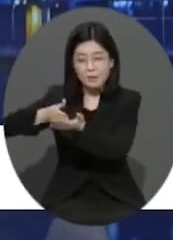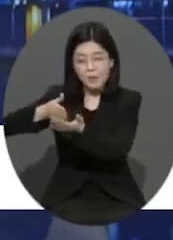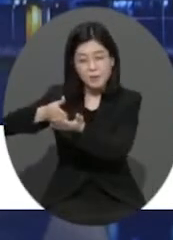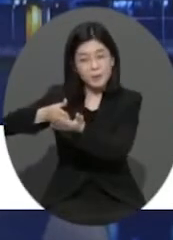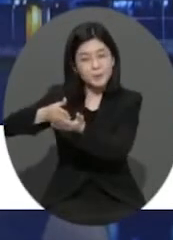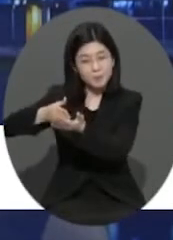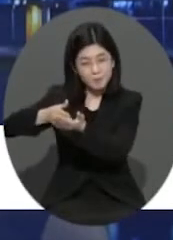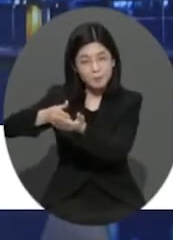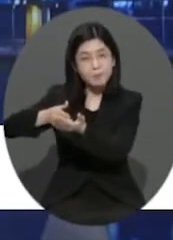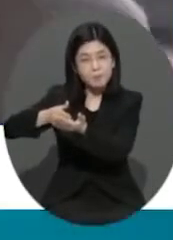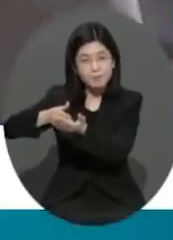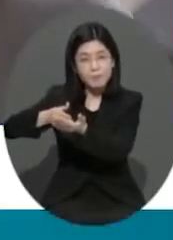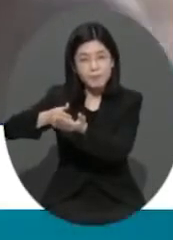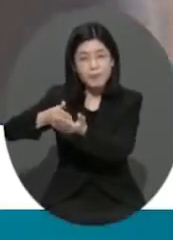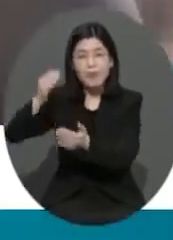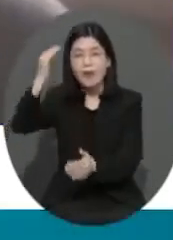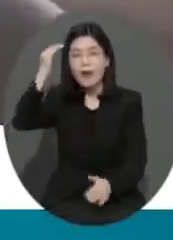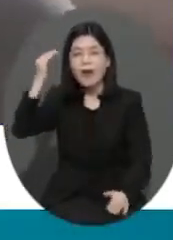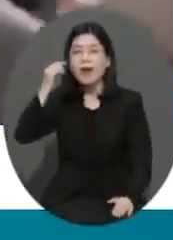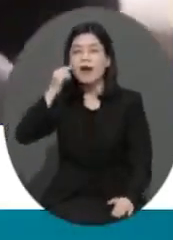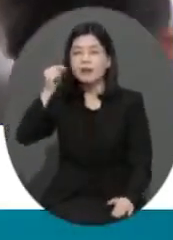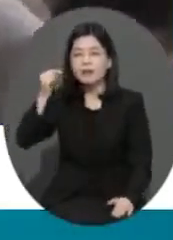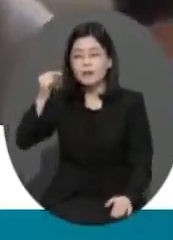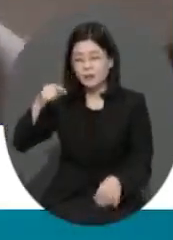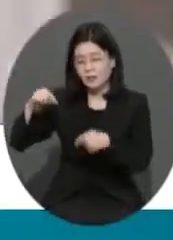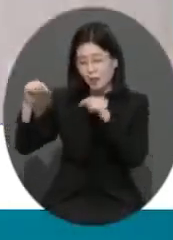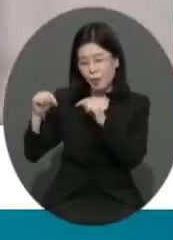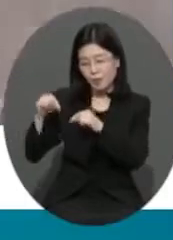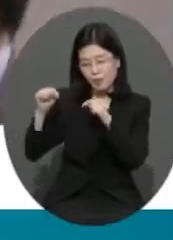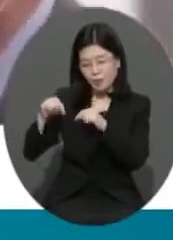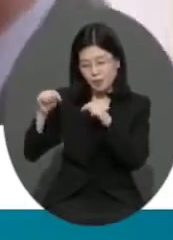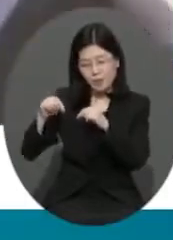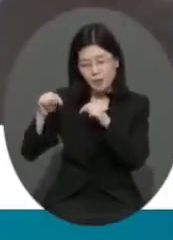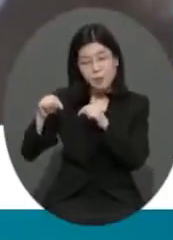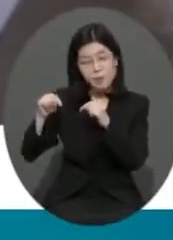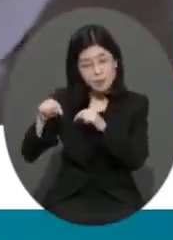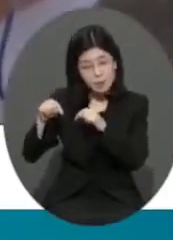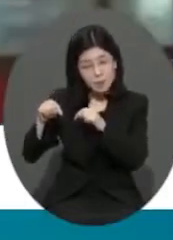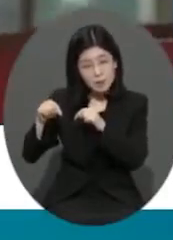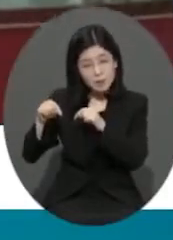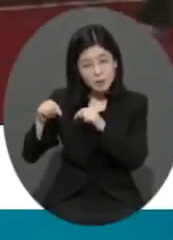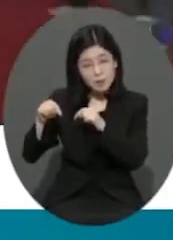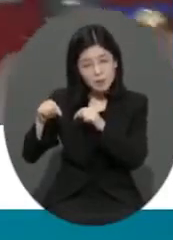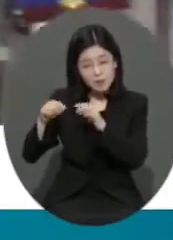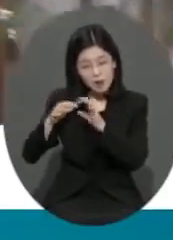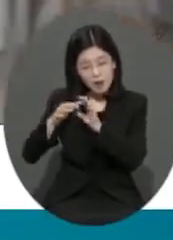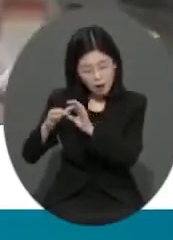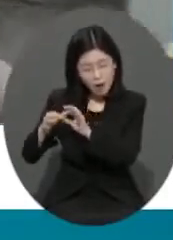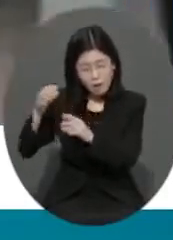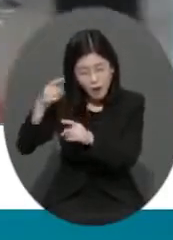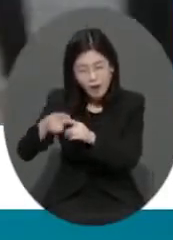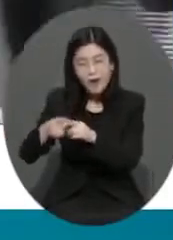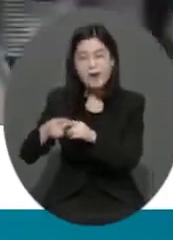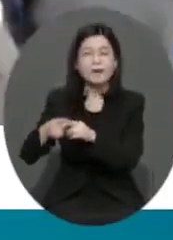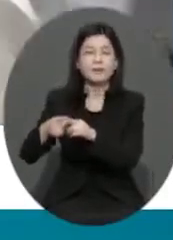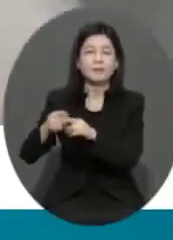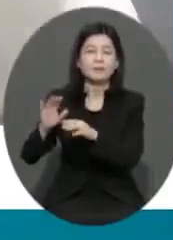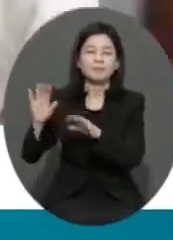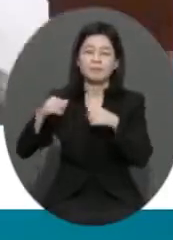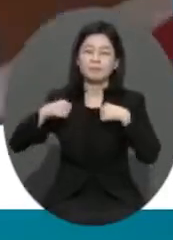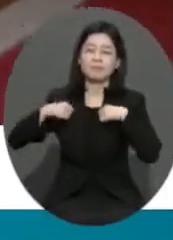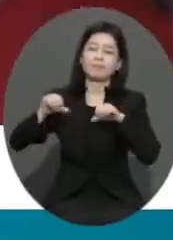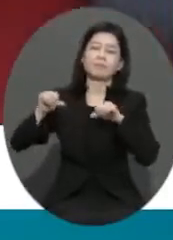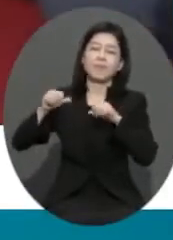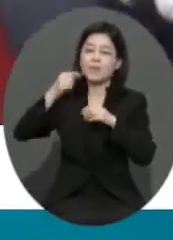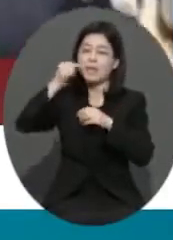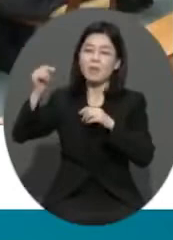한 일 간 협의 는 계속 해왔는데 이번에는 가지 못하게 됐다는 게 주 내용인데 저희가 볼 때는 아직